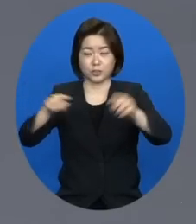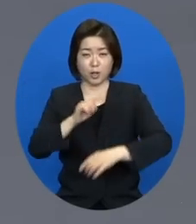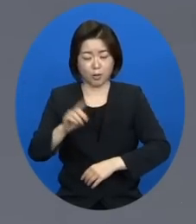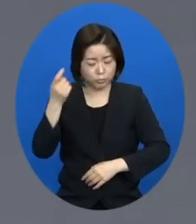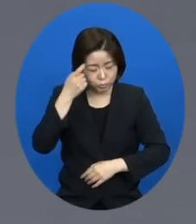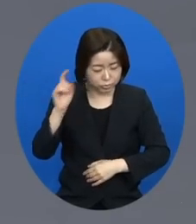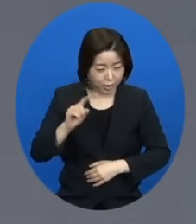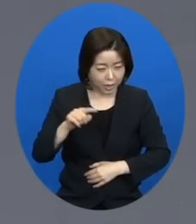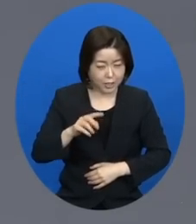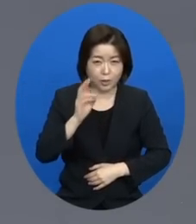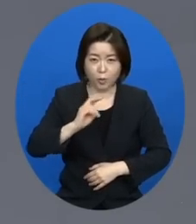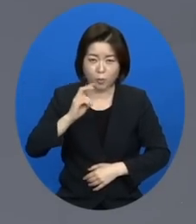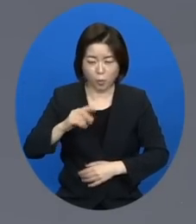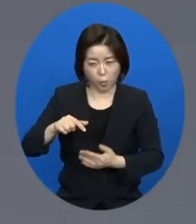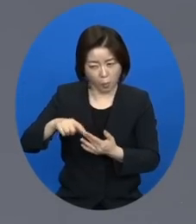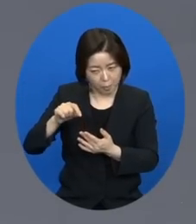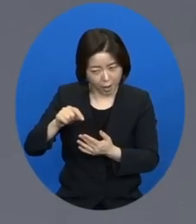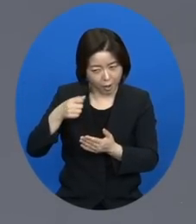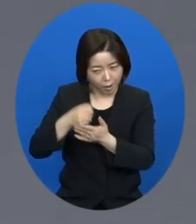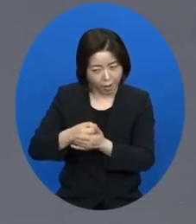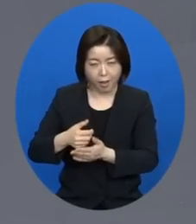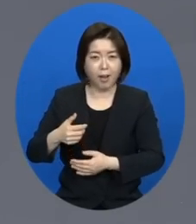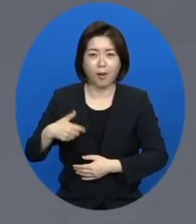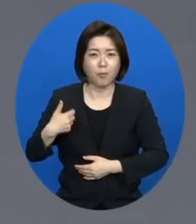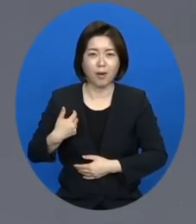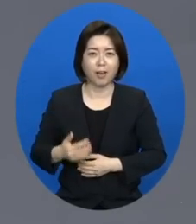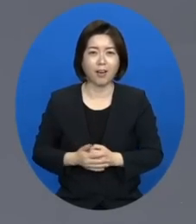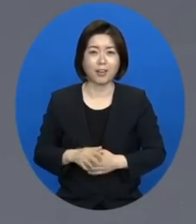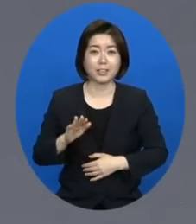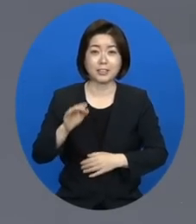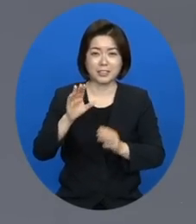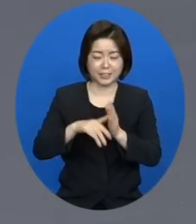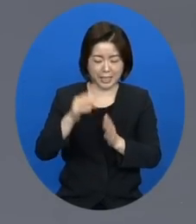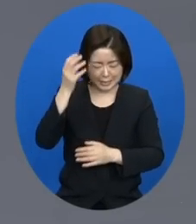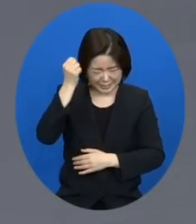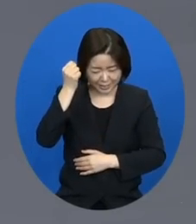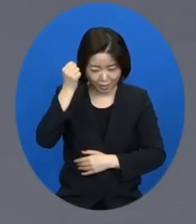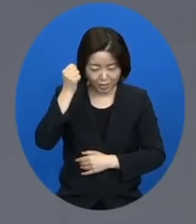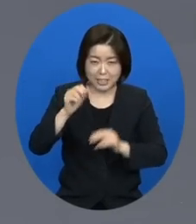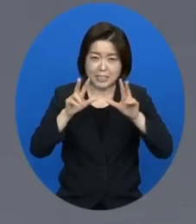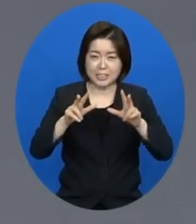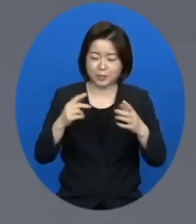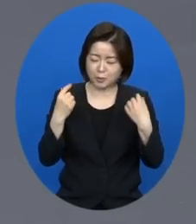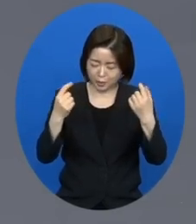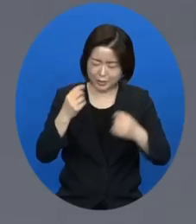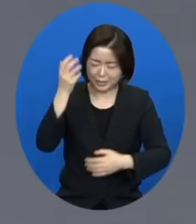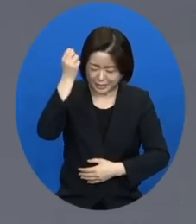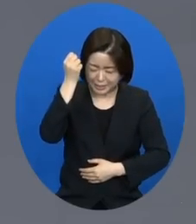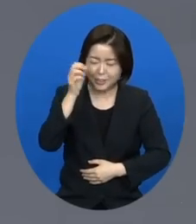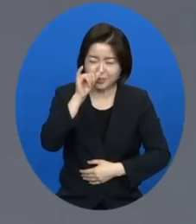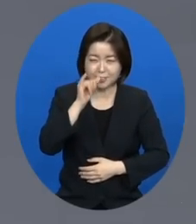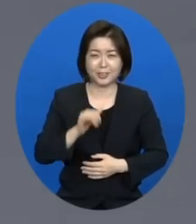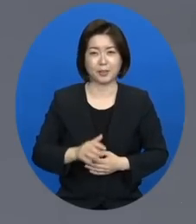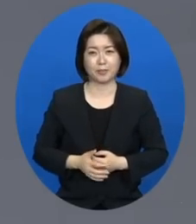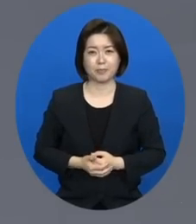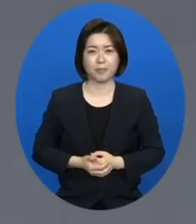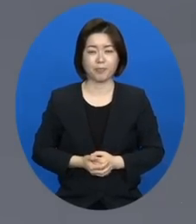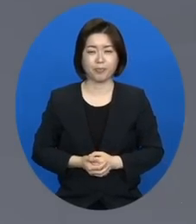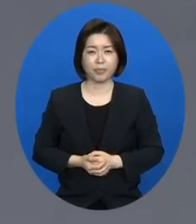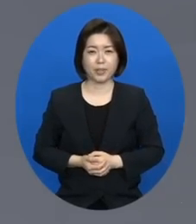이렇게 이런 곡을 뽑으셨는지를 하여튼 제가 너무 그 인상 깊어서 아직도 그 제목을 기억하고